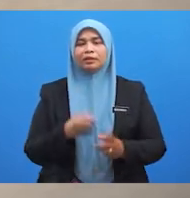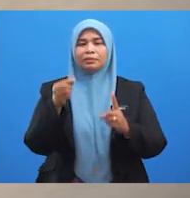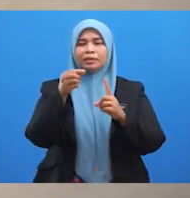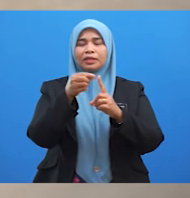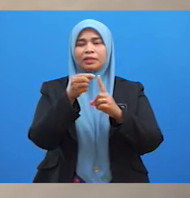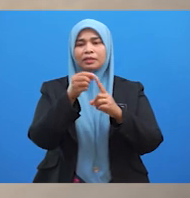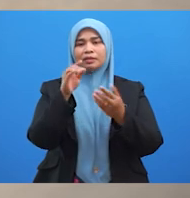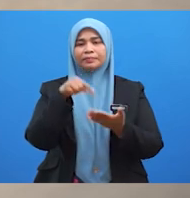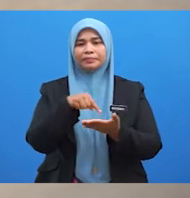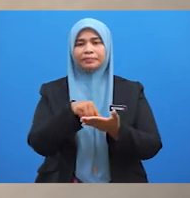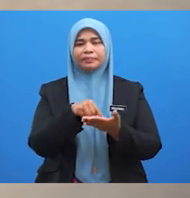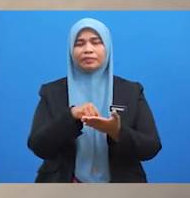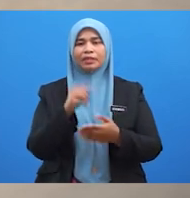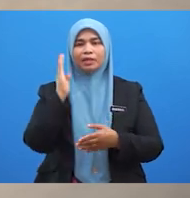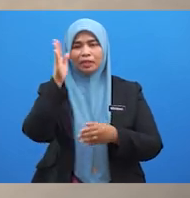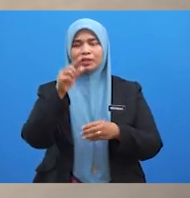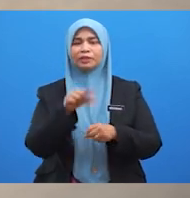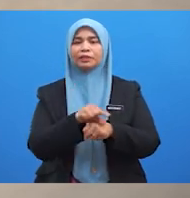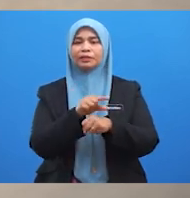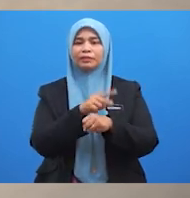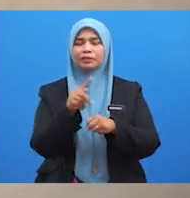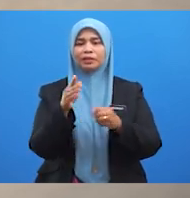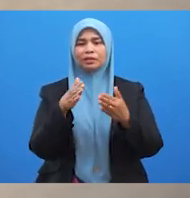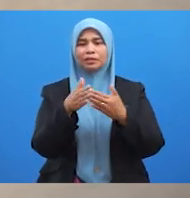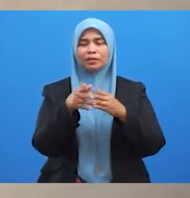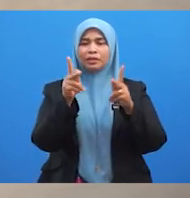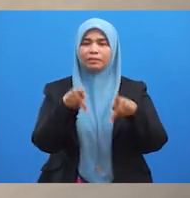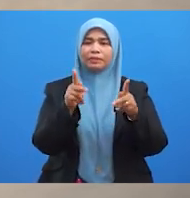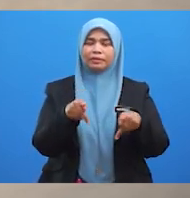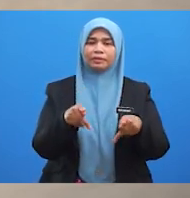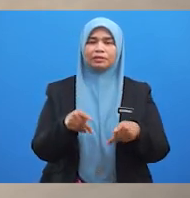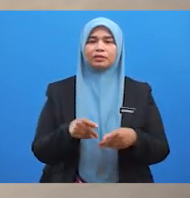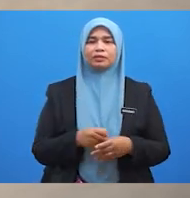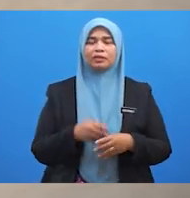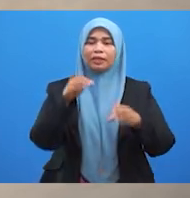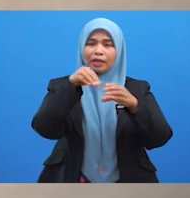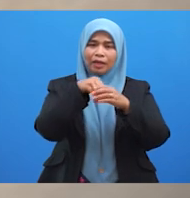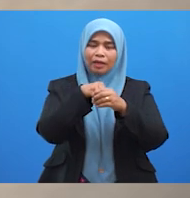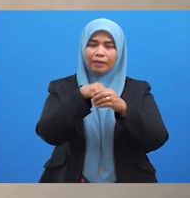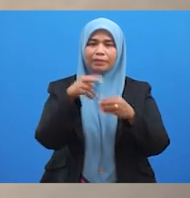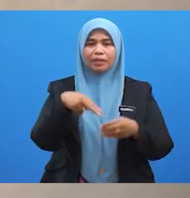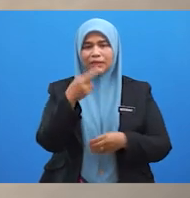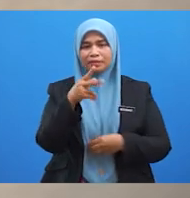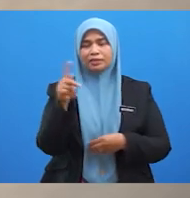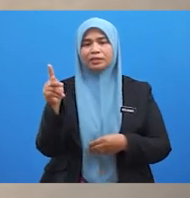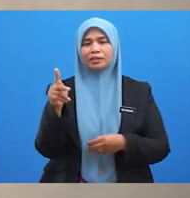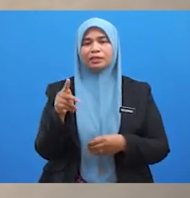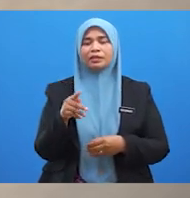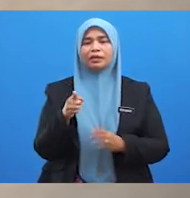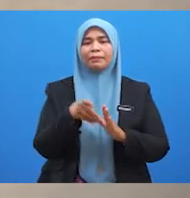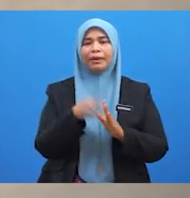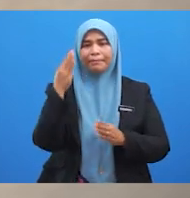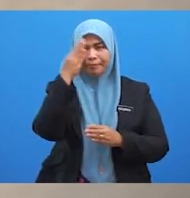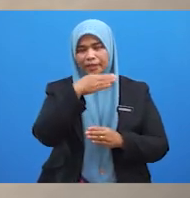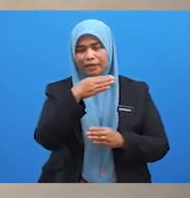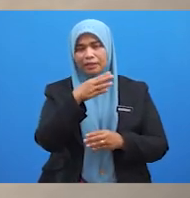Perkataan ini akan digunakan oleh pelajar-pelajar dalam menghasilkan